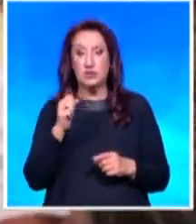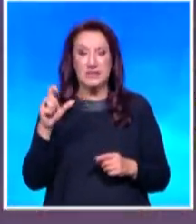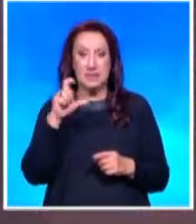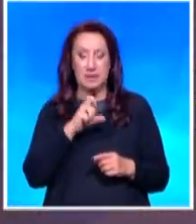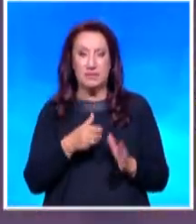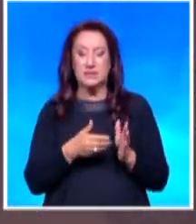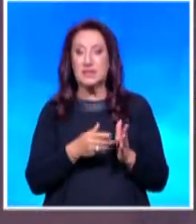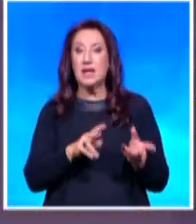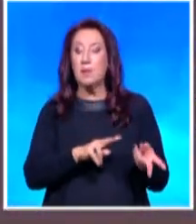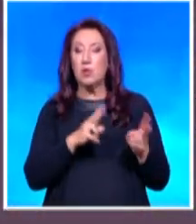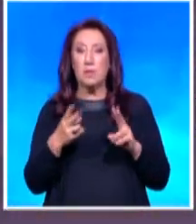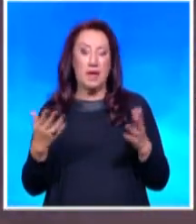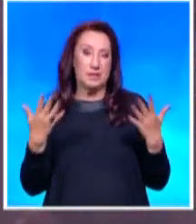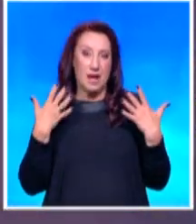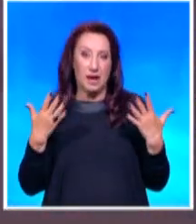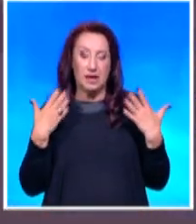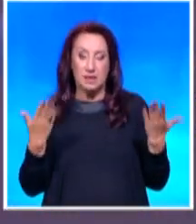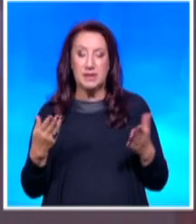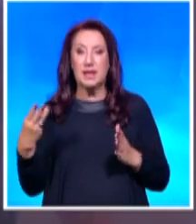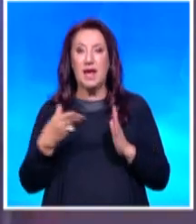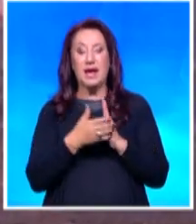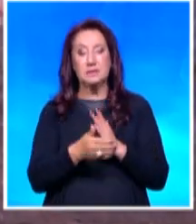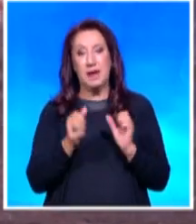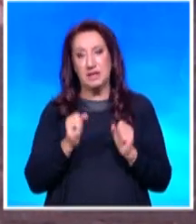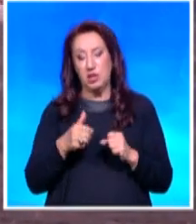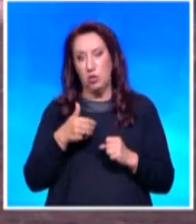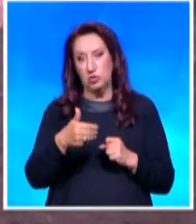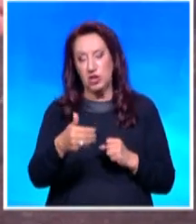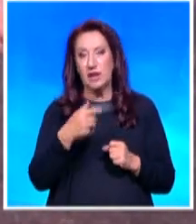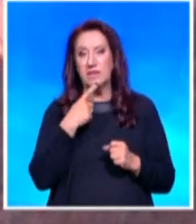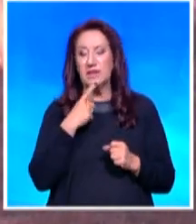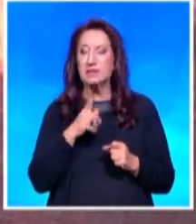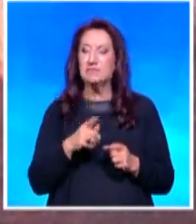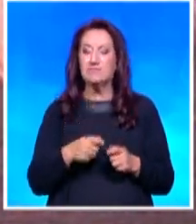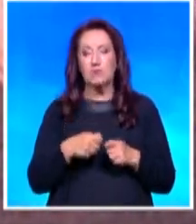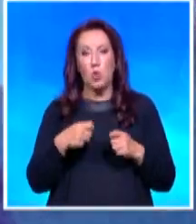климата и зачестяването на горещите вълни, експертите очакват този период да се удължи.